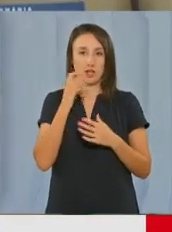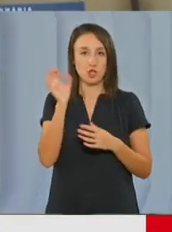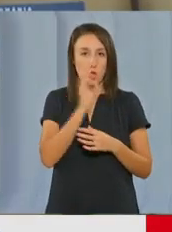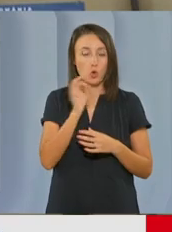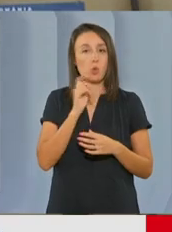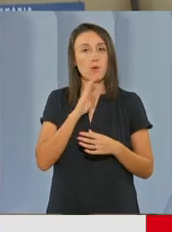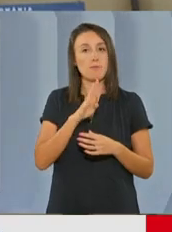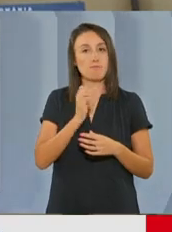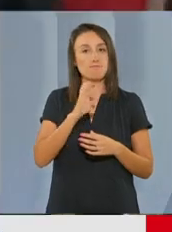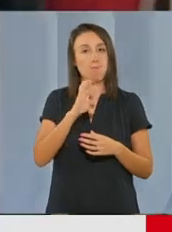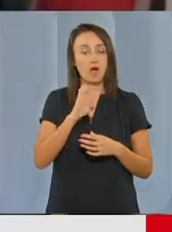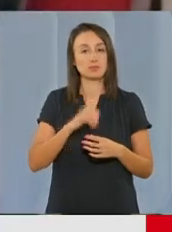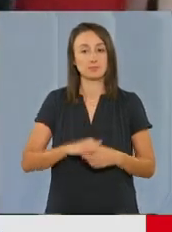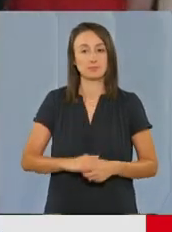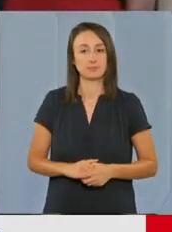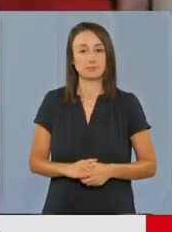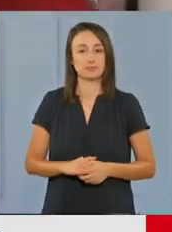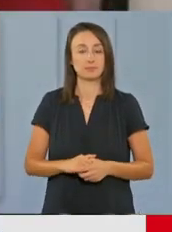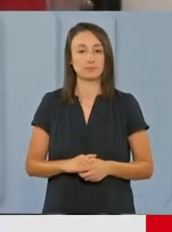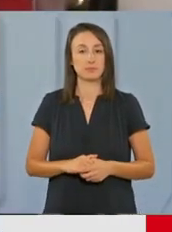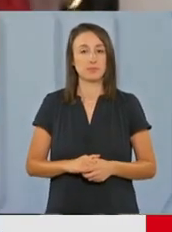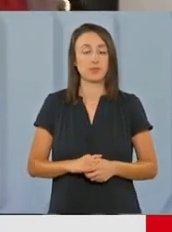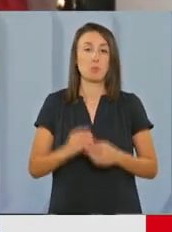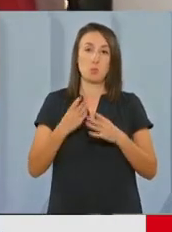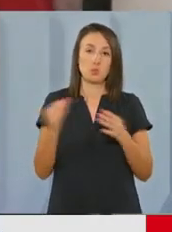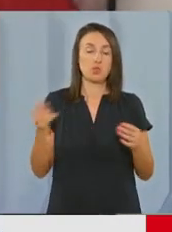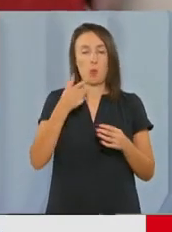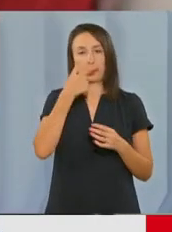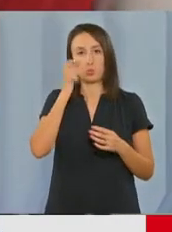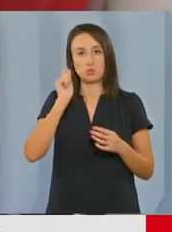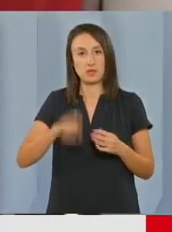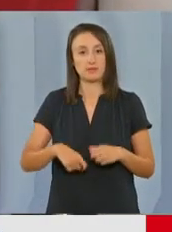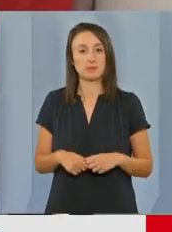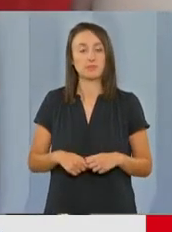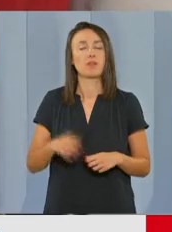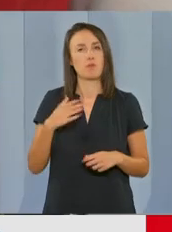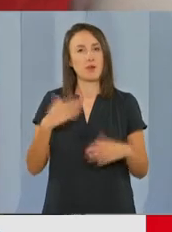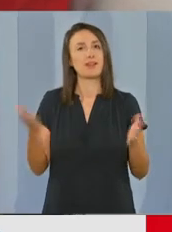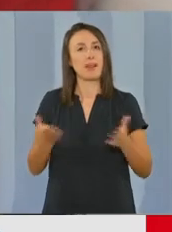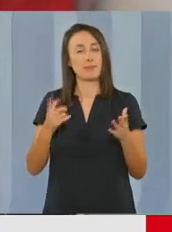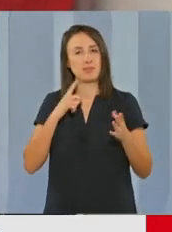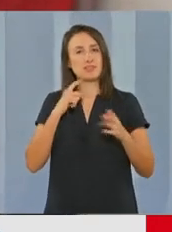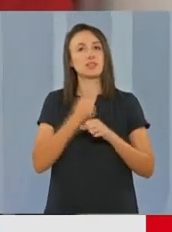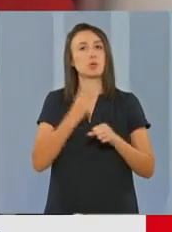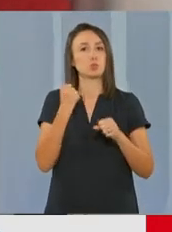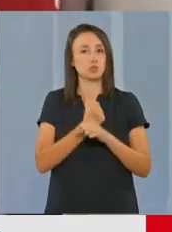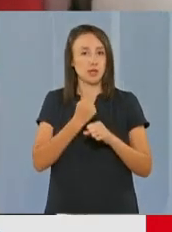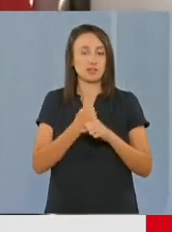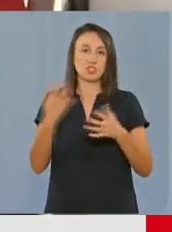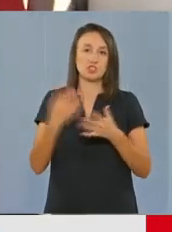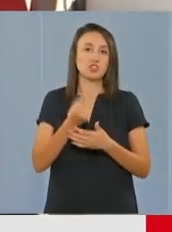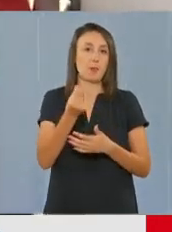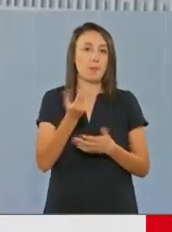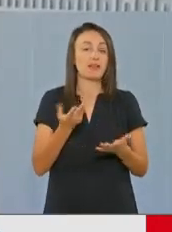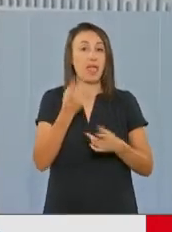norocul la cea de-a doua sesiune a examenului de bacalaureat. Mulți dintre ei s-au resemnat și spun că vor cât mai rapid să intre în câmpul muncii și să câștige